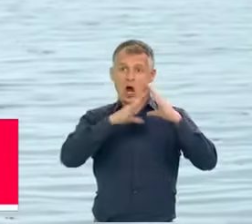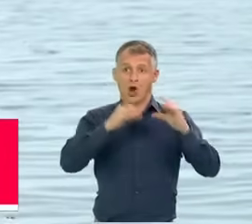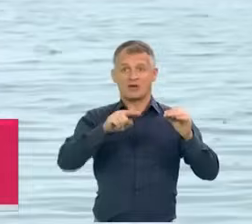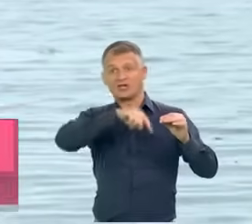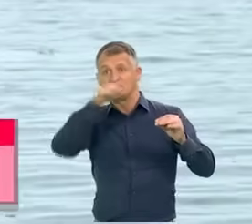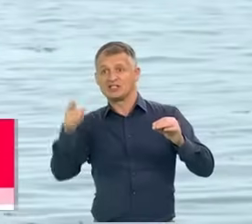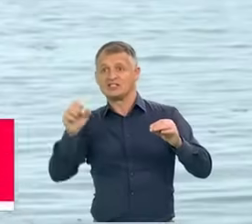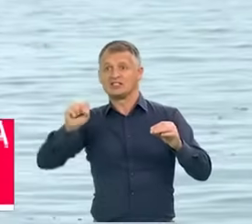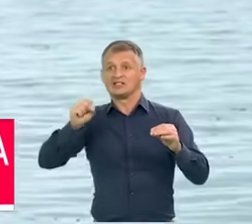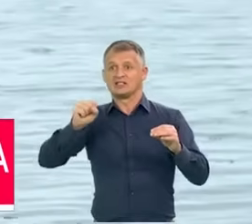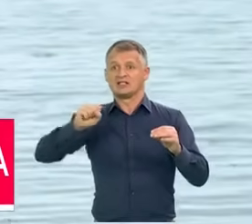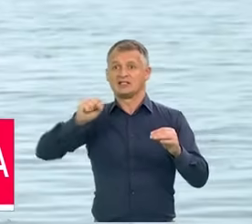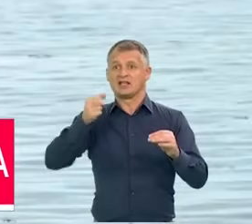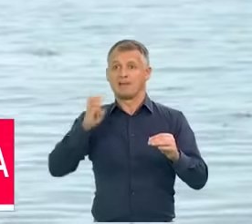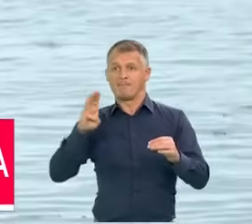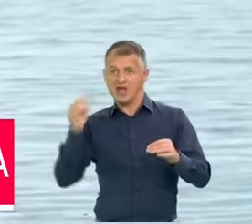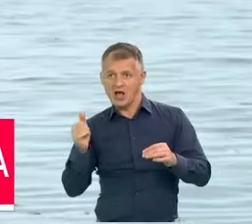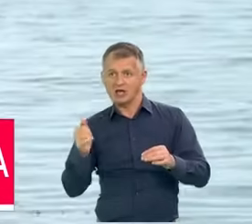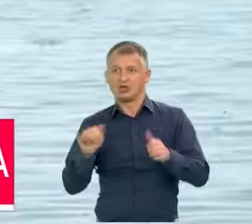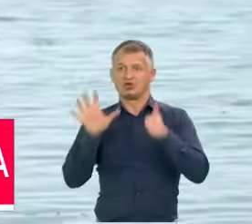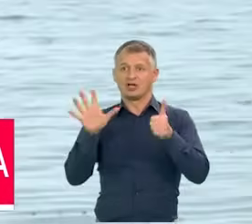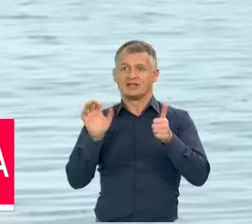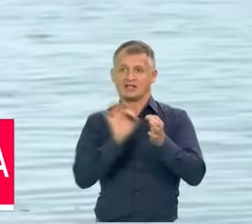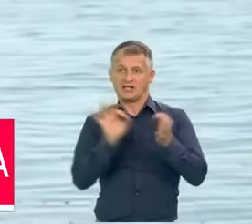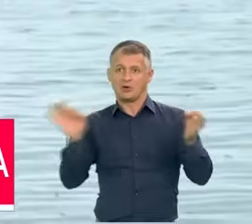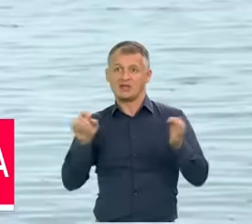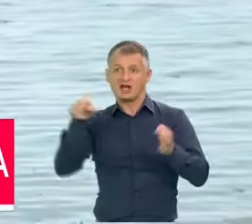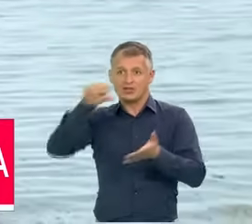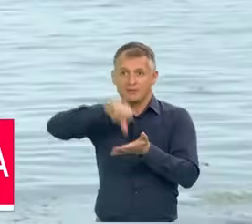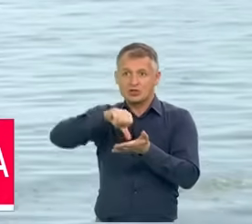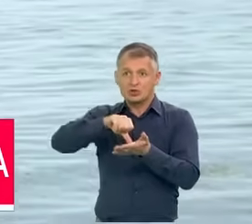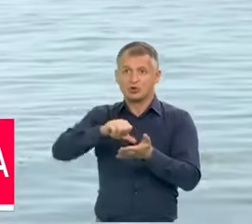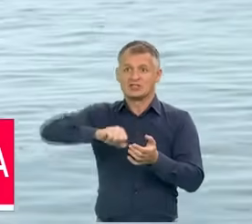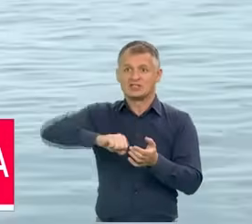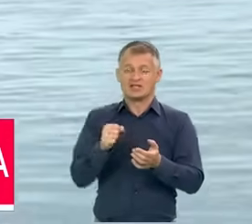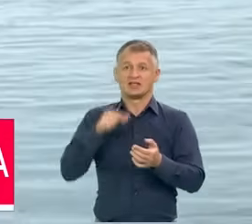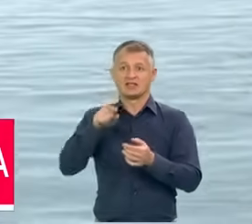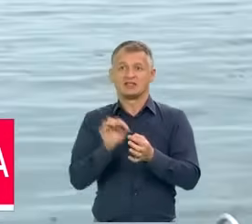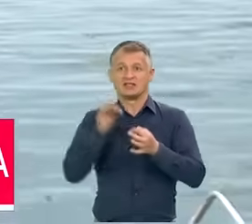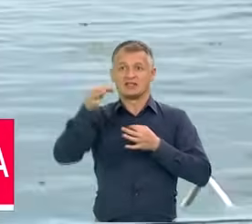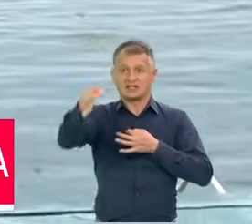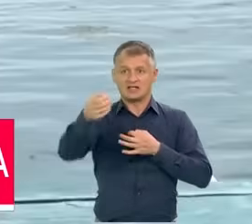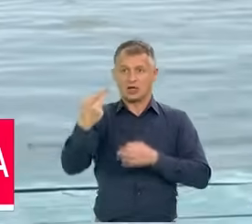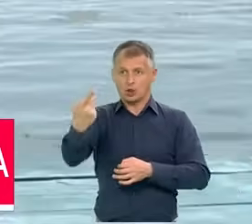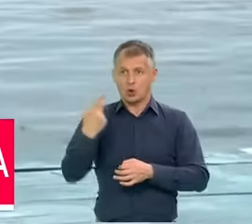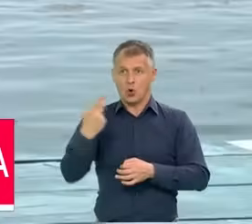sârbesc este de 6 km aici în mijlocul satului Baziaș distanța dintre cele două maluri este de